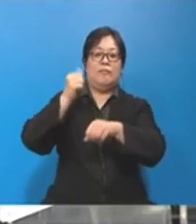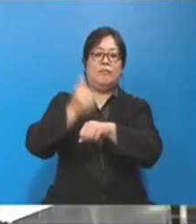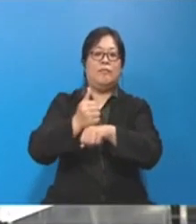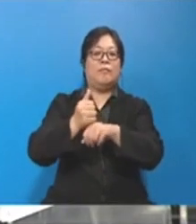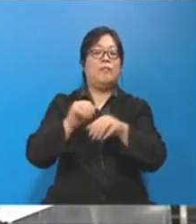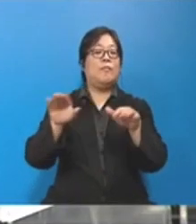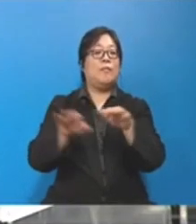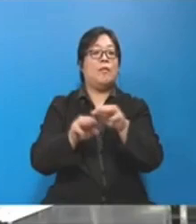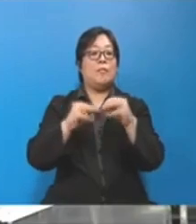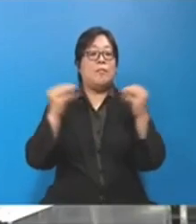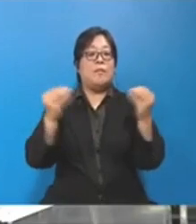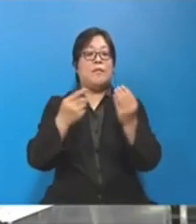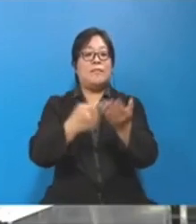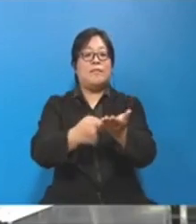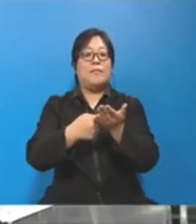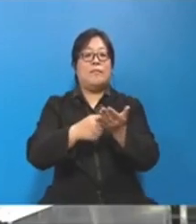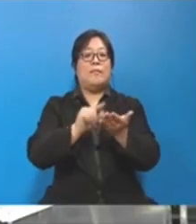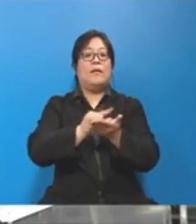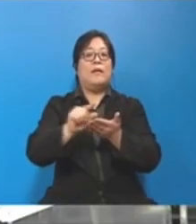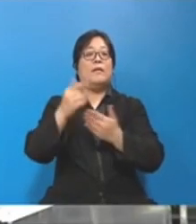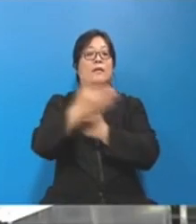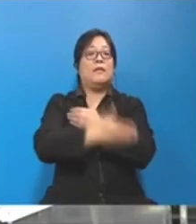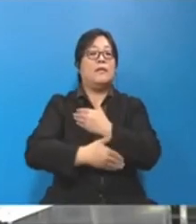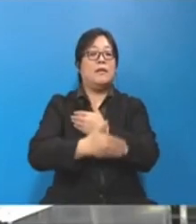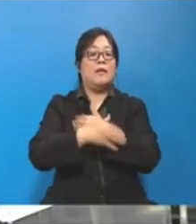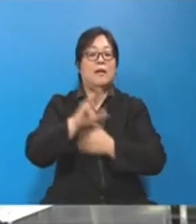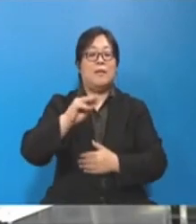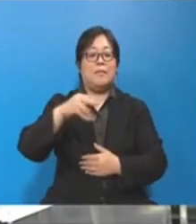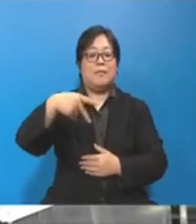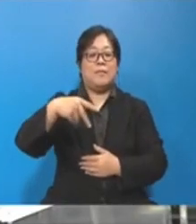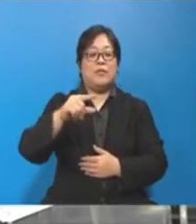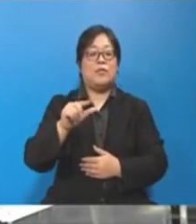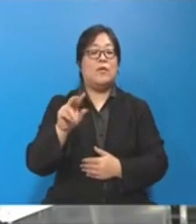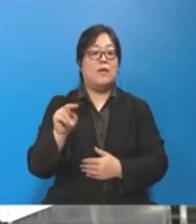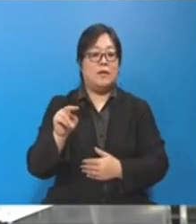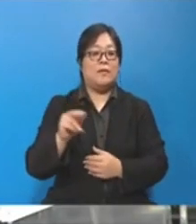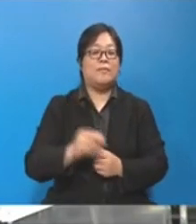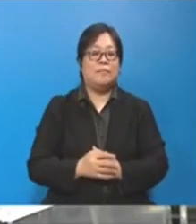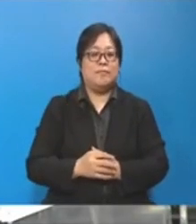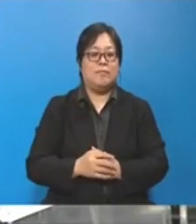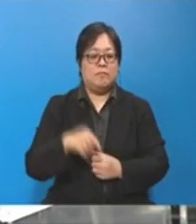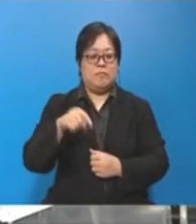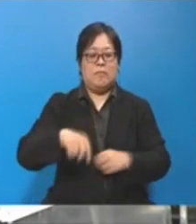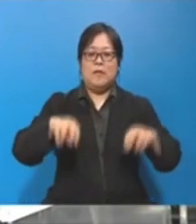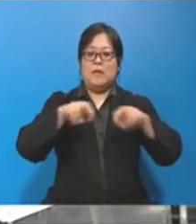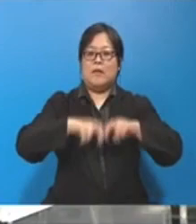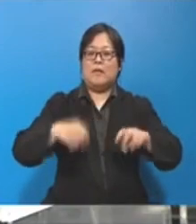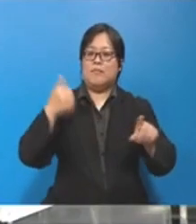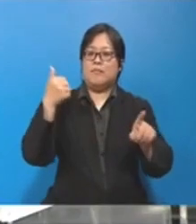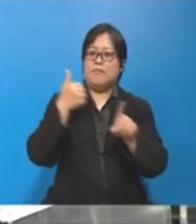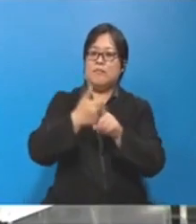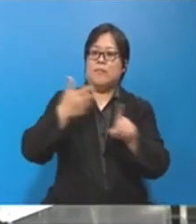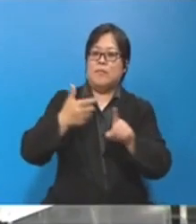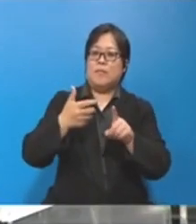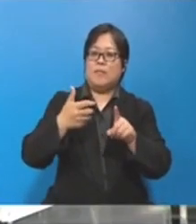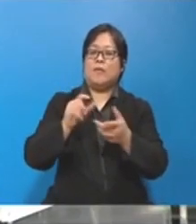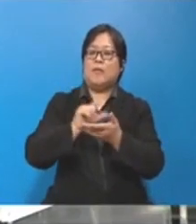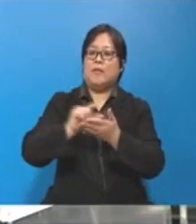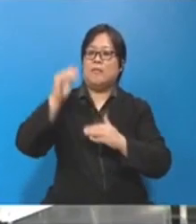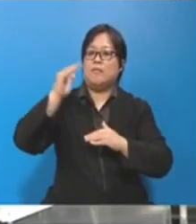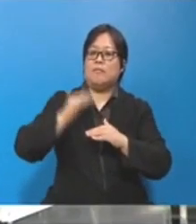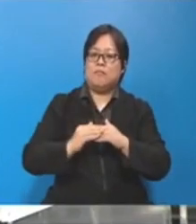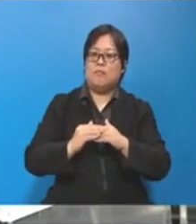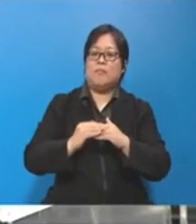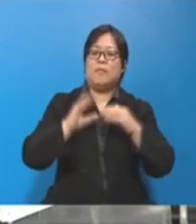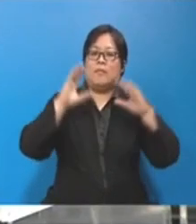majelis perundingan gaji negara mpg n jadi kajian ini memberi impak pelaksanaan gaji minimal